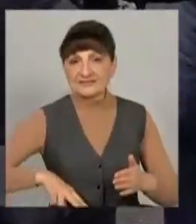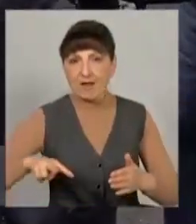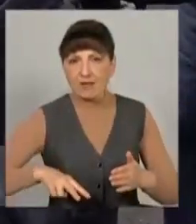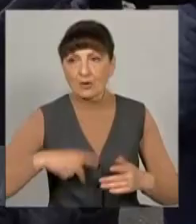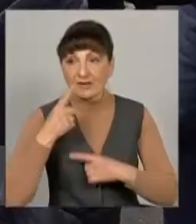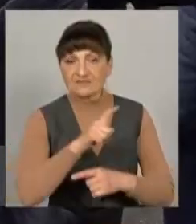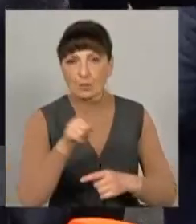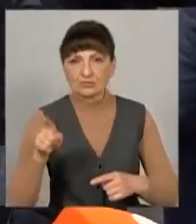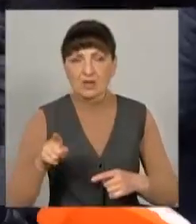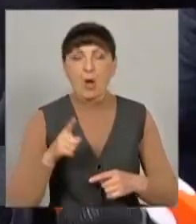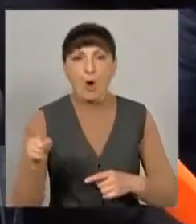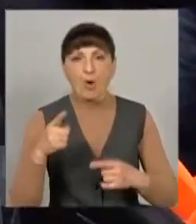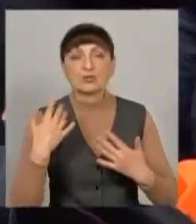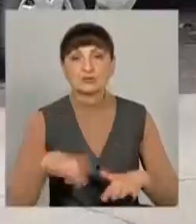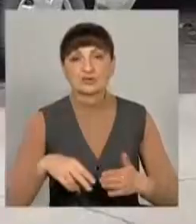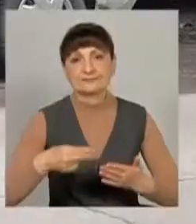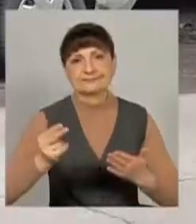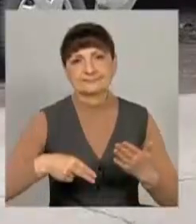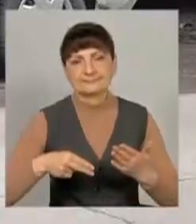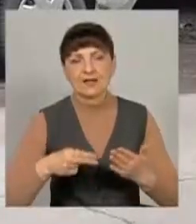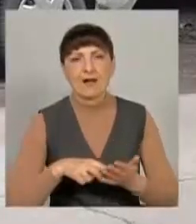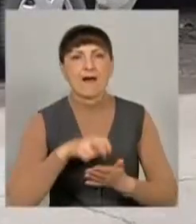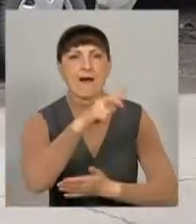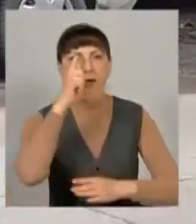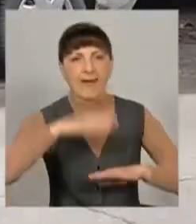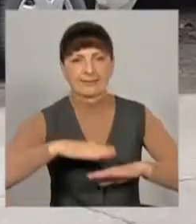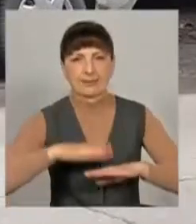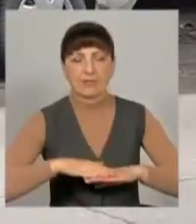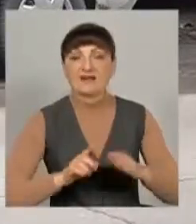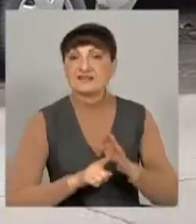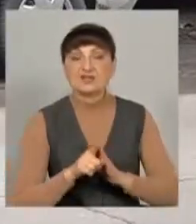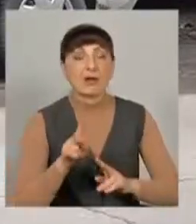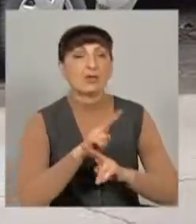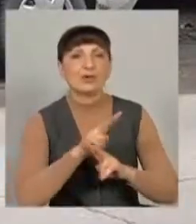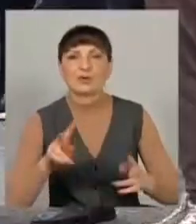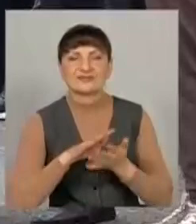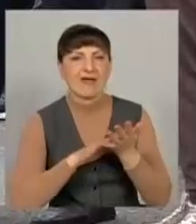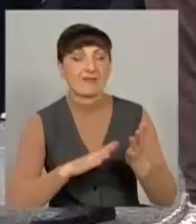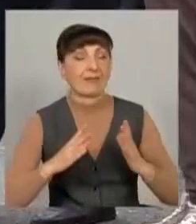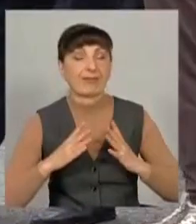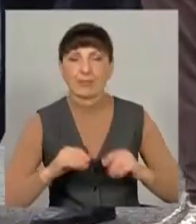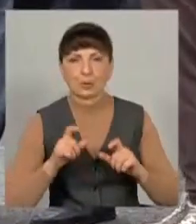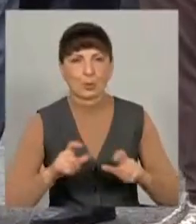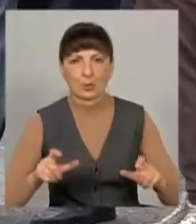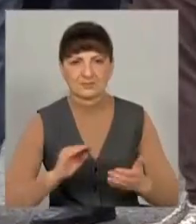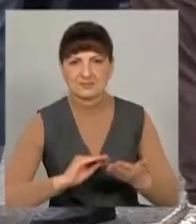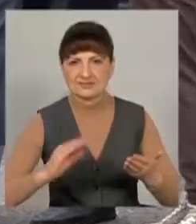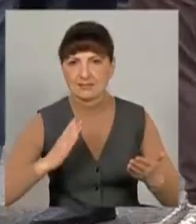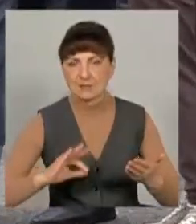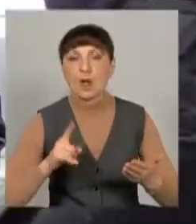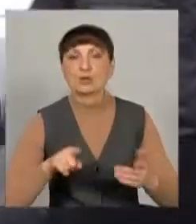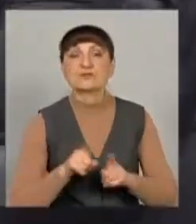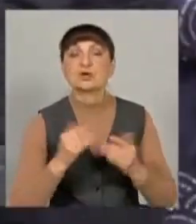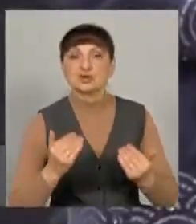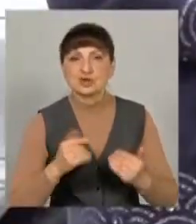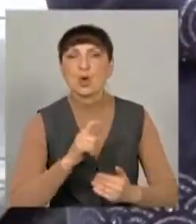словам жителей, якобы и адресовал это письмо местному акиму. Хотя изначально никакого заявления не писали, говорят они. Тем не менее,